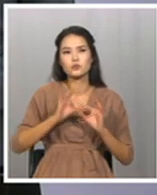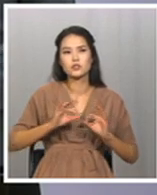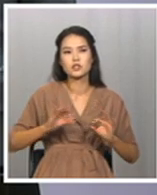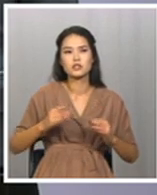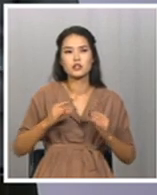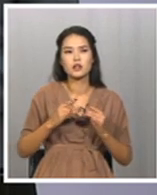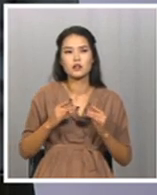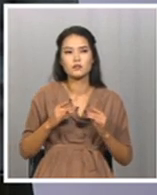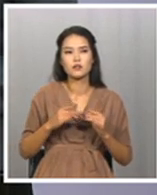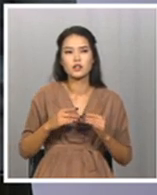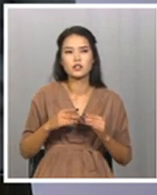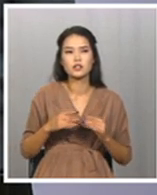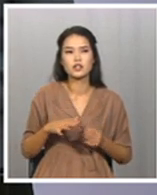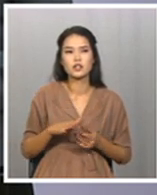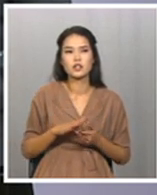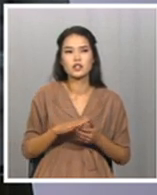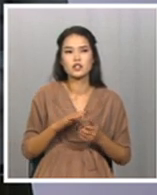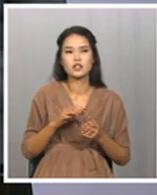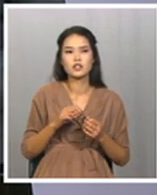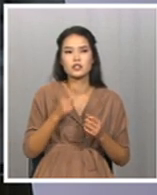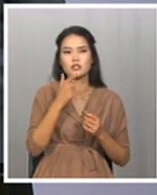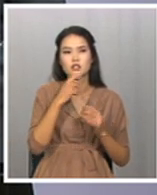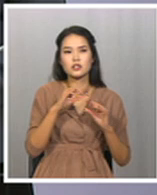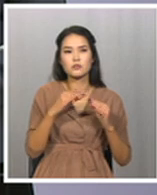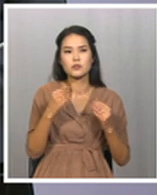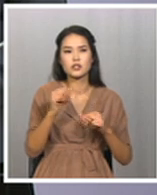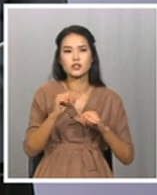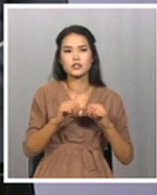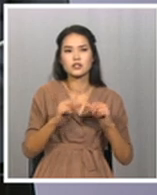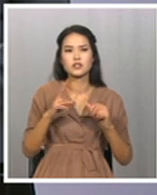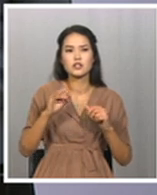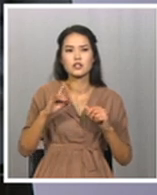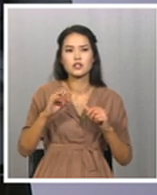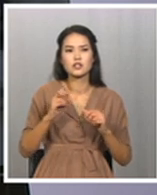Узенькая кровать. Истрепанный текинский ковер.